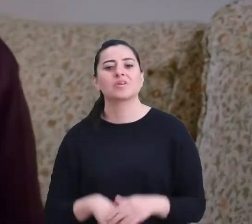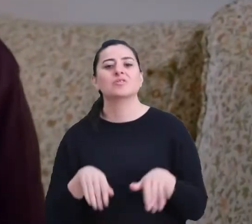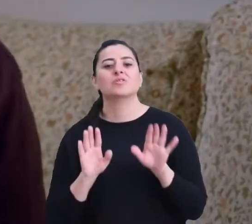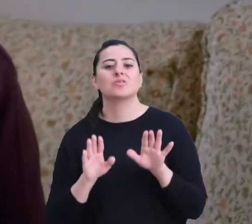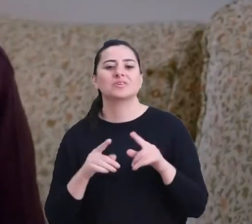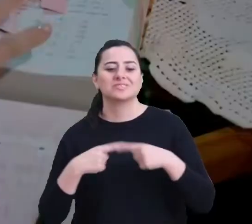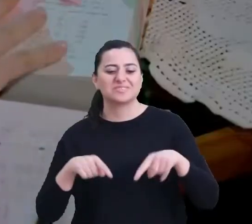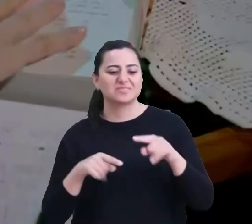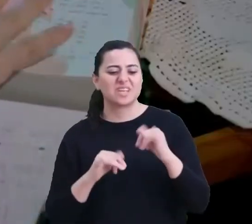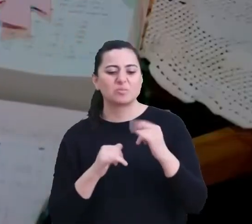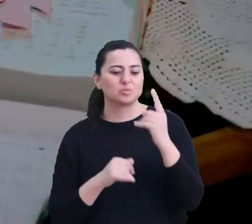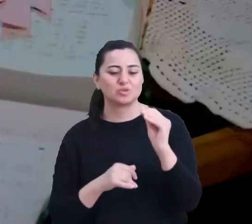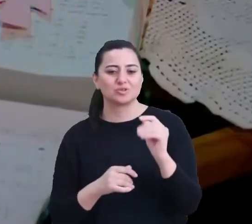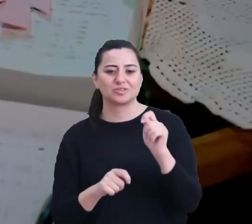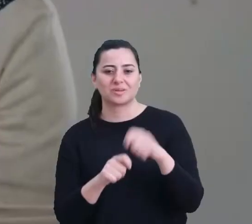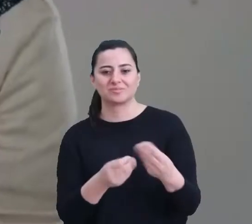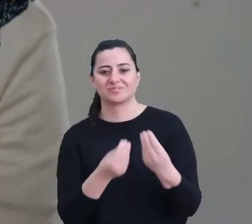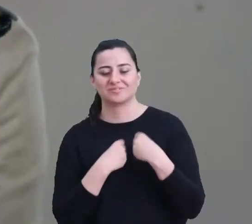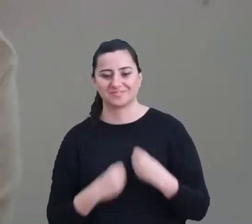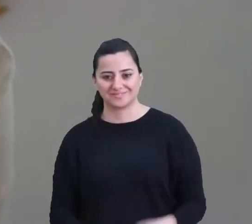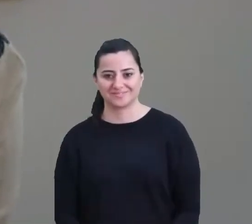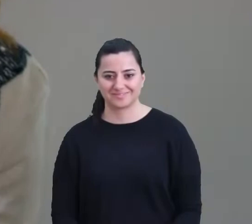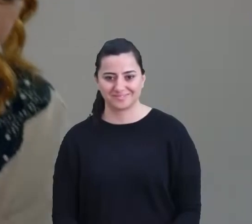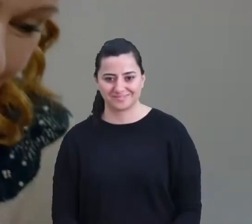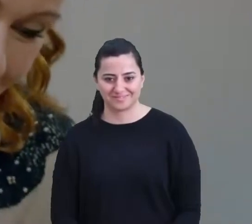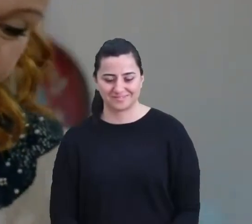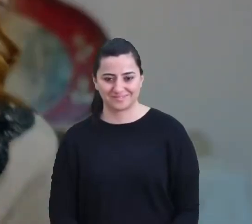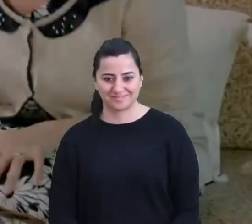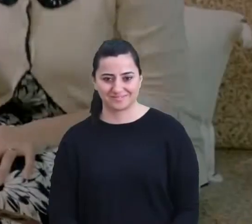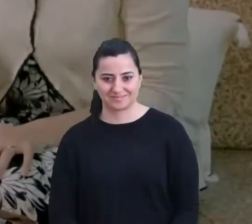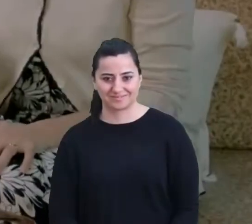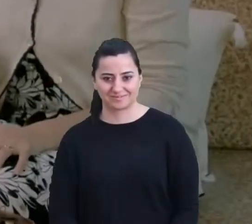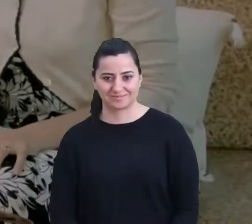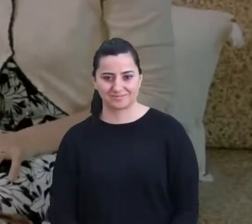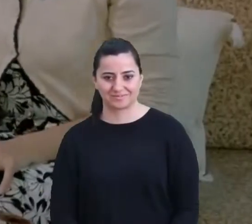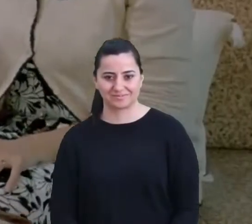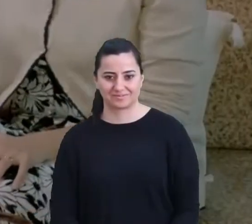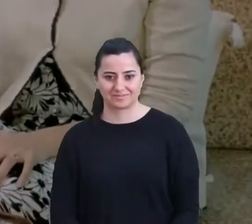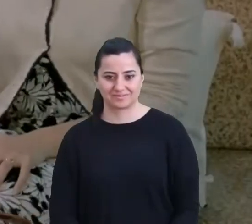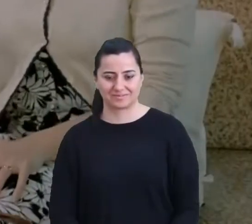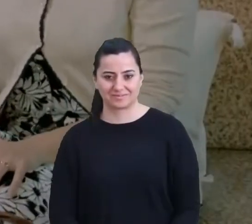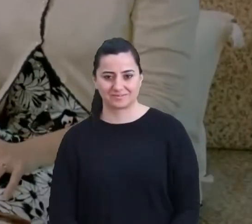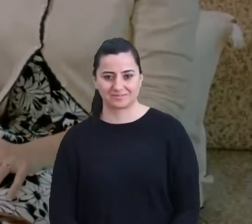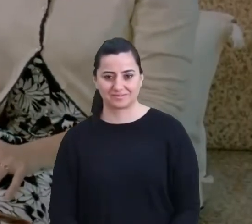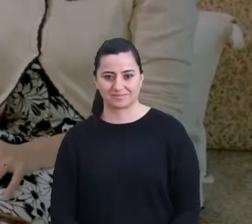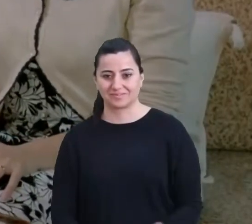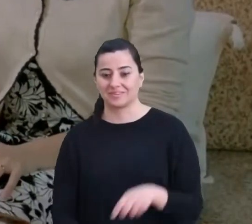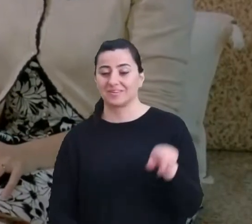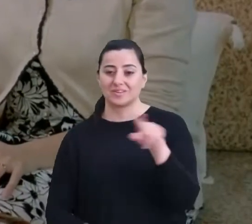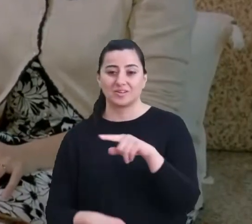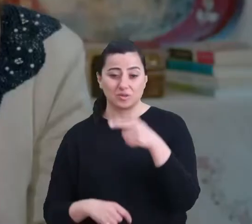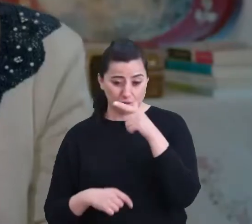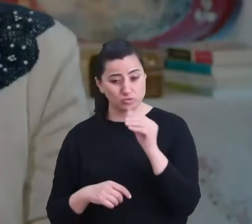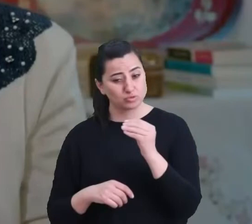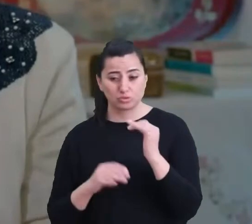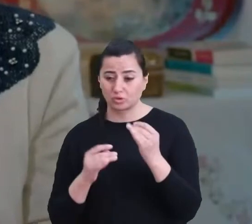Yok. Sınıftan yaramaz bir çocuk yapmış. Yanına oturup gülümseyerek kağıtlara baktı. Bizim göğün kızanları çok yaramaz